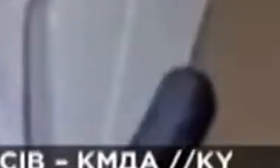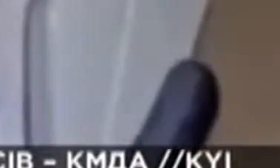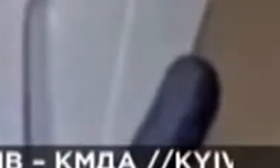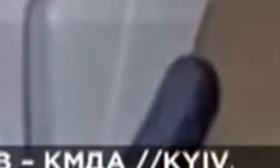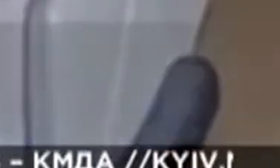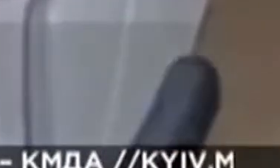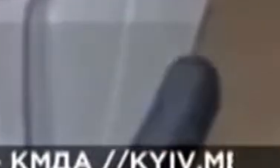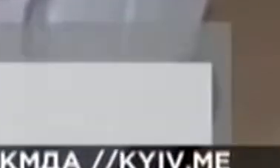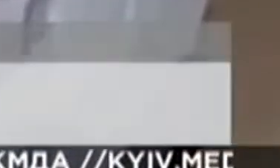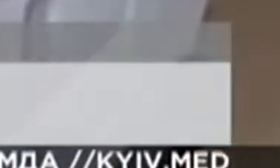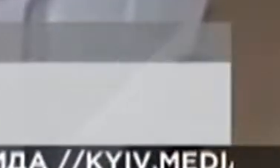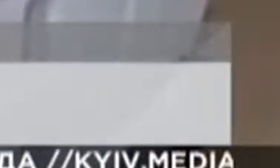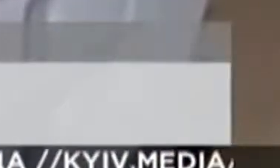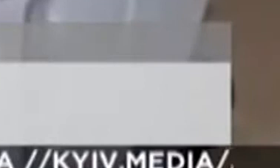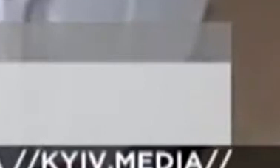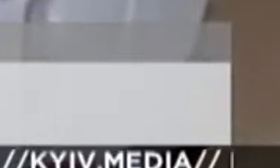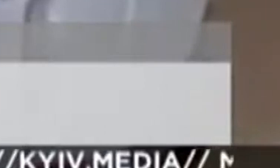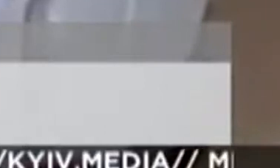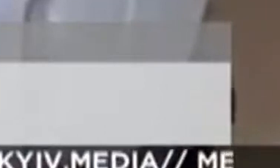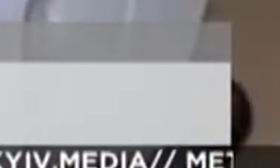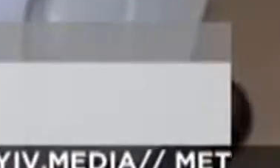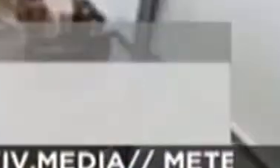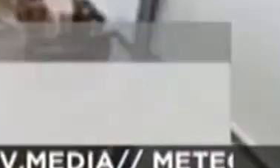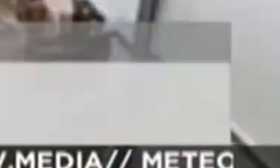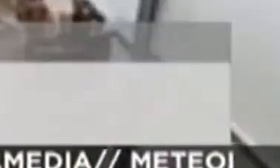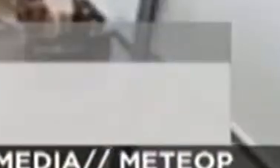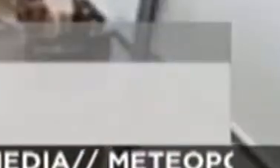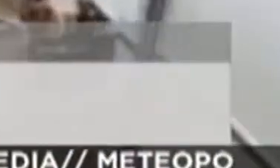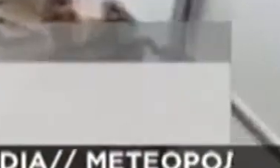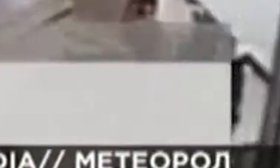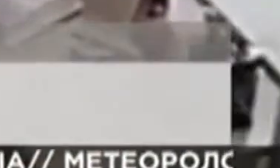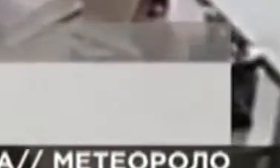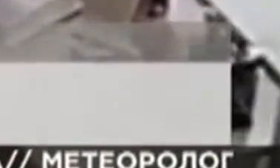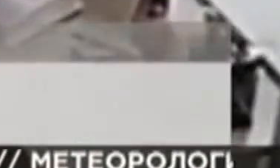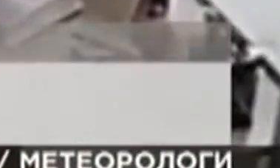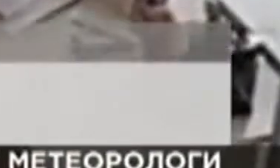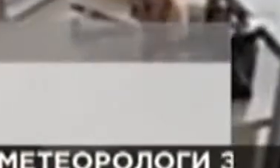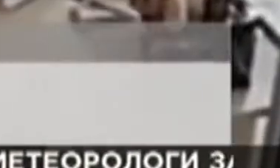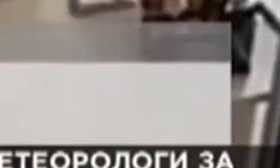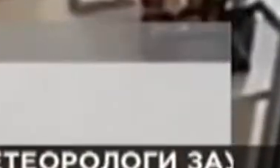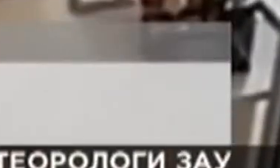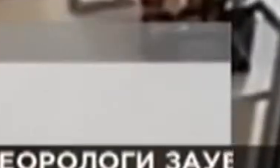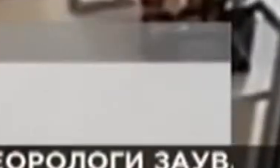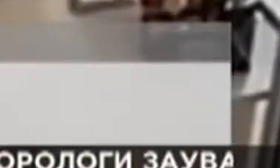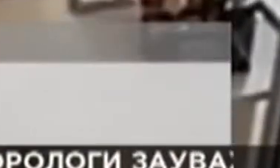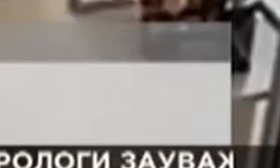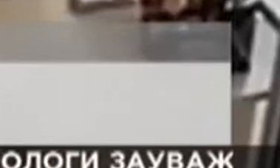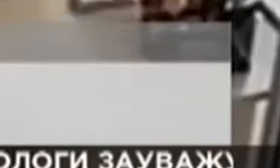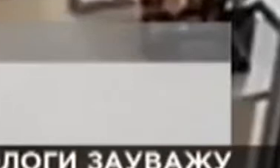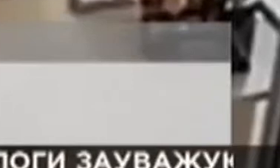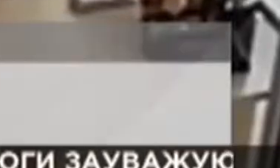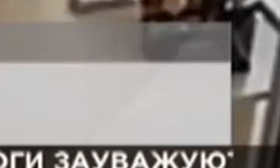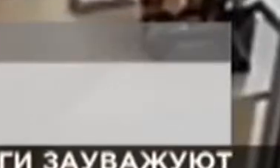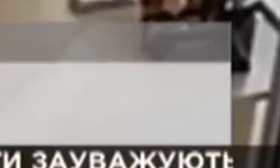Знущання над маленькими пацієнтами. Стоматологиня з Рівного била дітей, які опинилися у неї в кріслі. Чи покарали